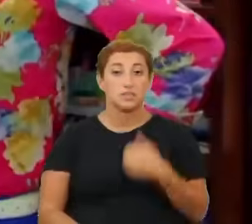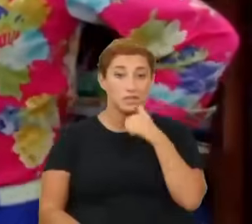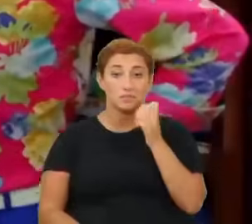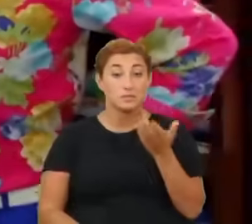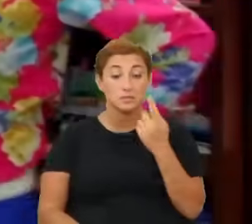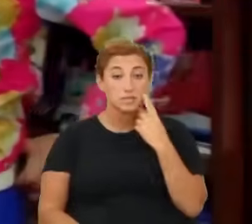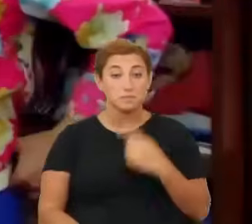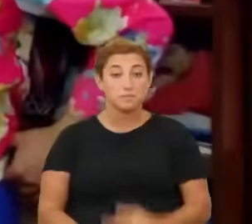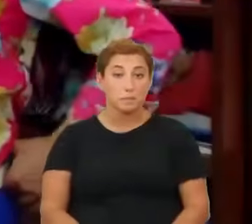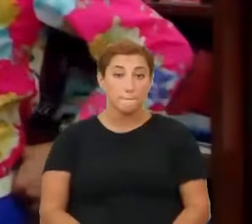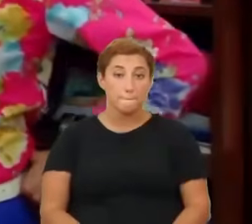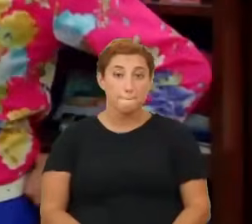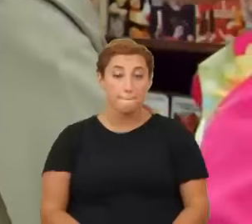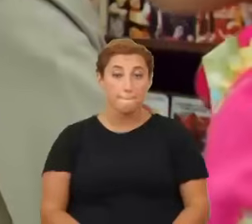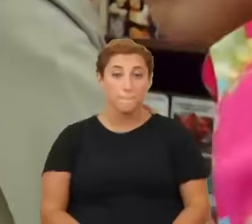evlendi.